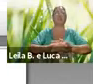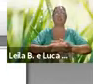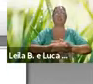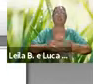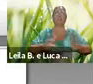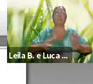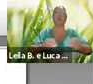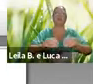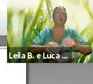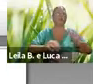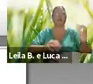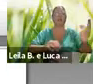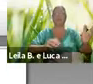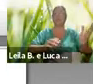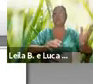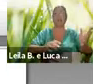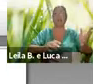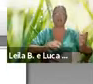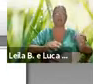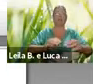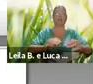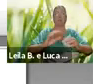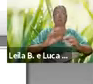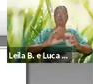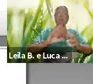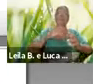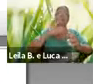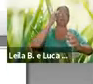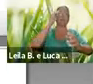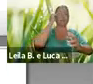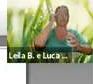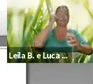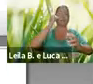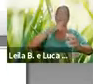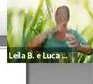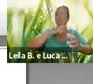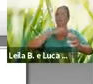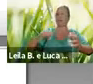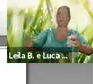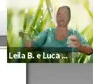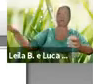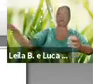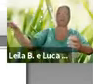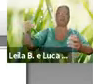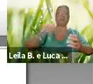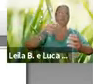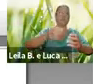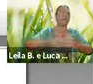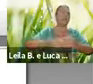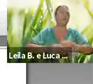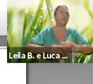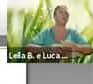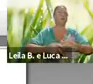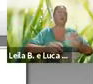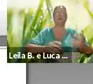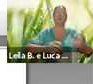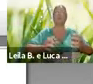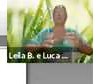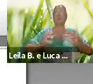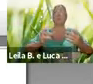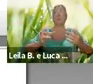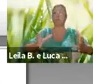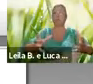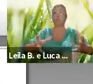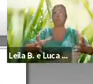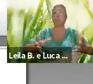elementi ricettivi. Vuol dire, il tecnico sa dove mettere, come fare per correre i fili, e un problema